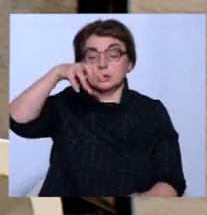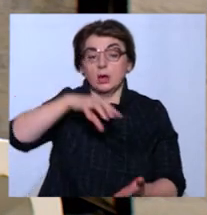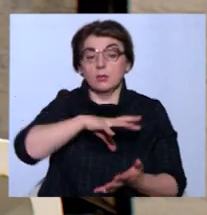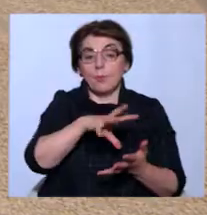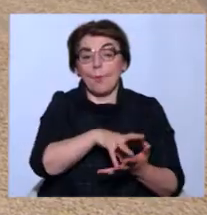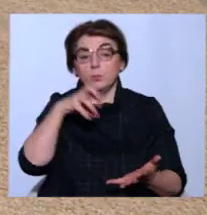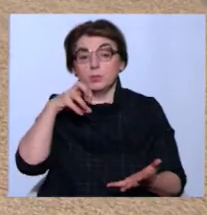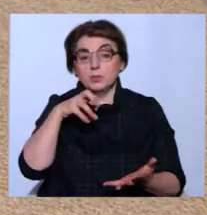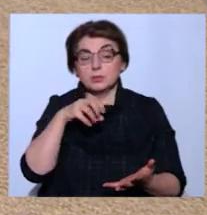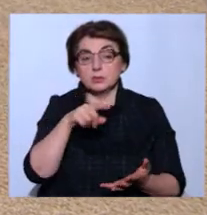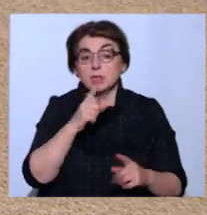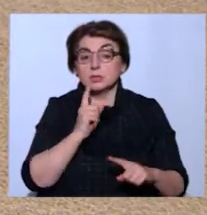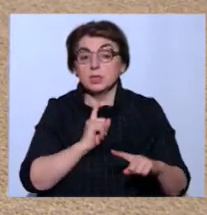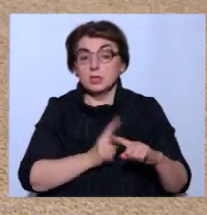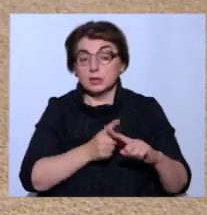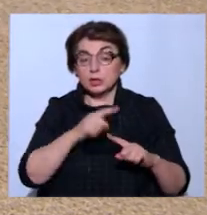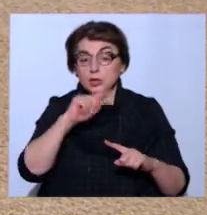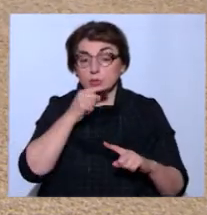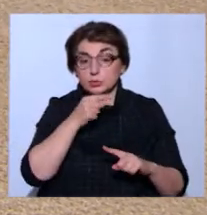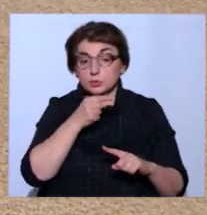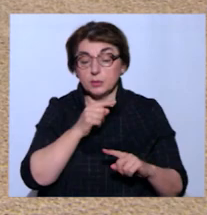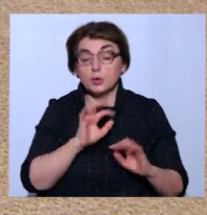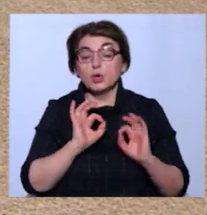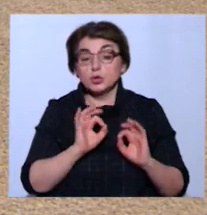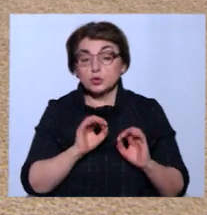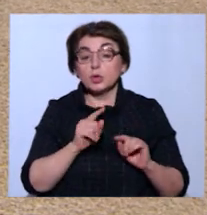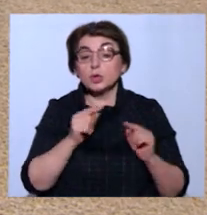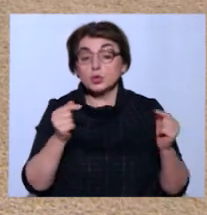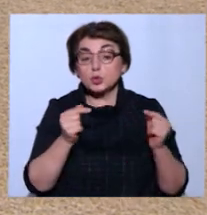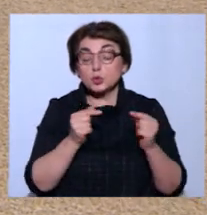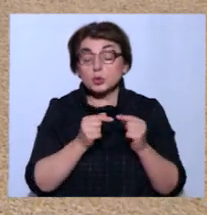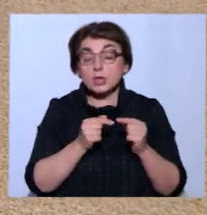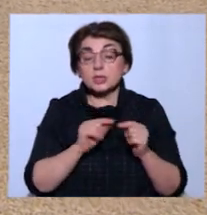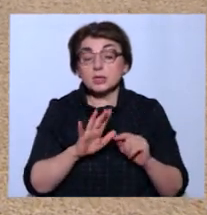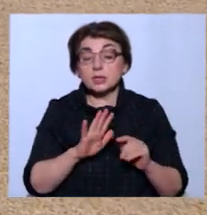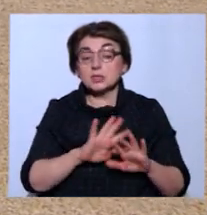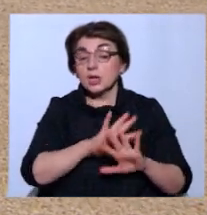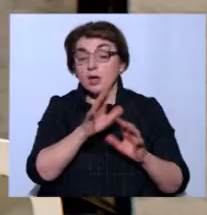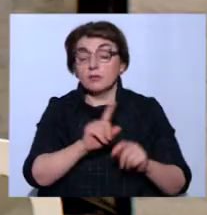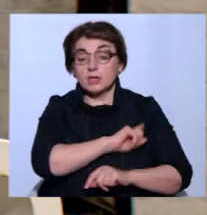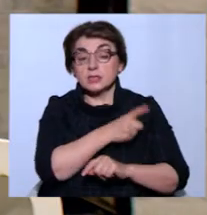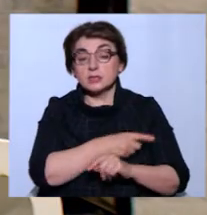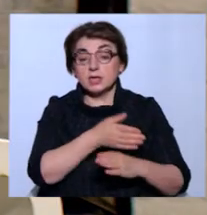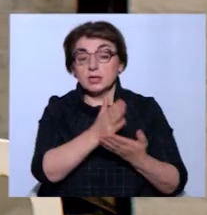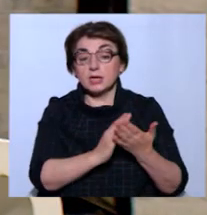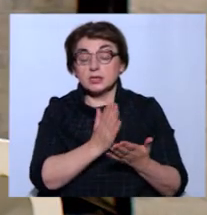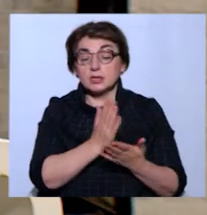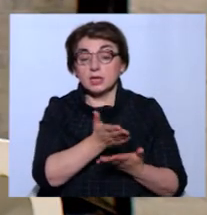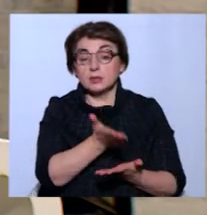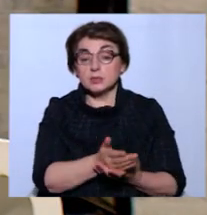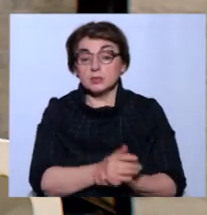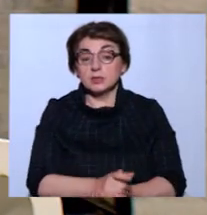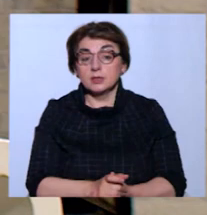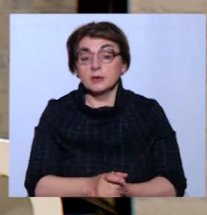მაგნიტმა მიიზიდა ეს რკინის ლურსმნები სწორედ პოლუსებზე, ყველაზე ძლიერი ნაწილი რომელიც არის მისი, ხო?